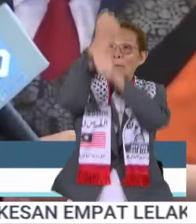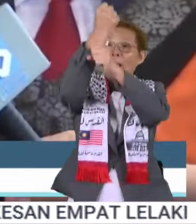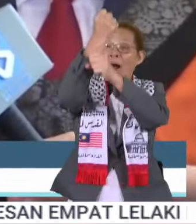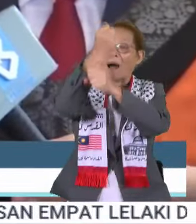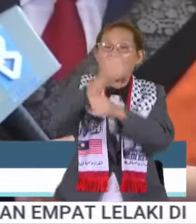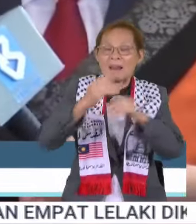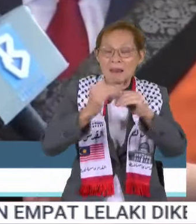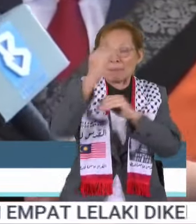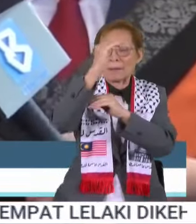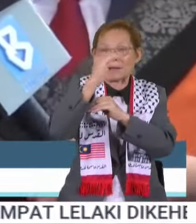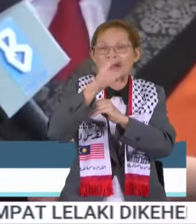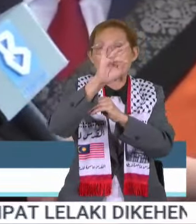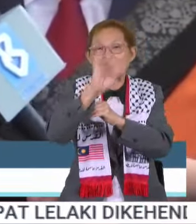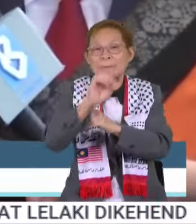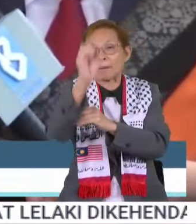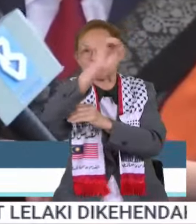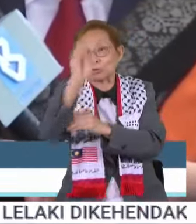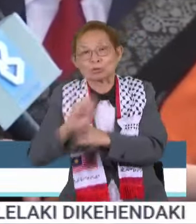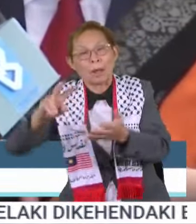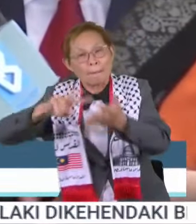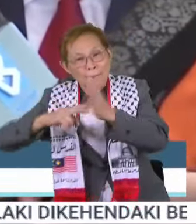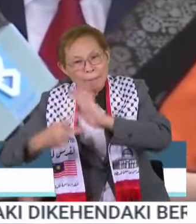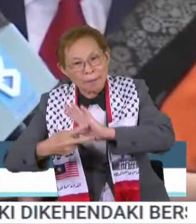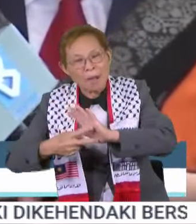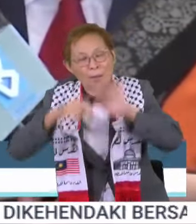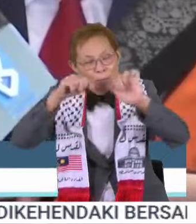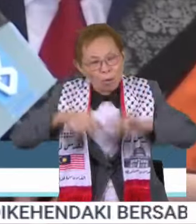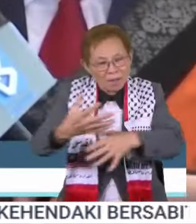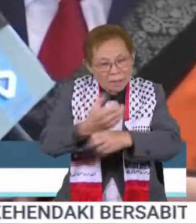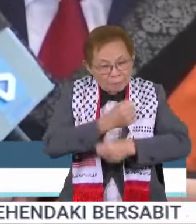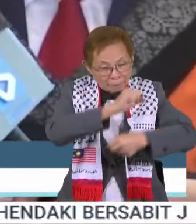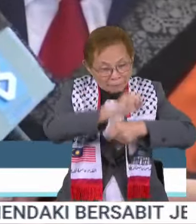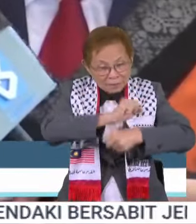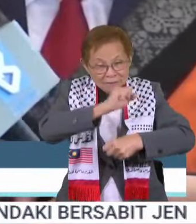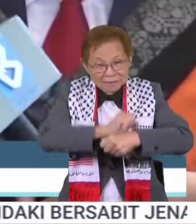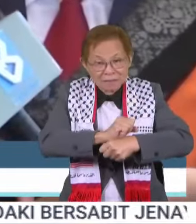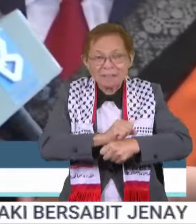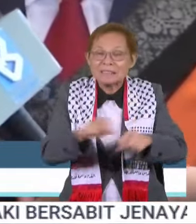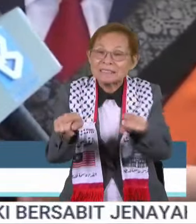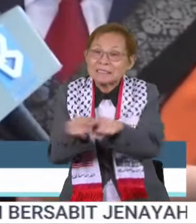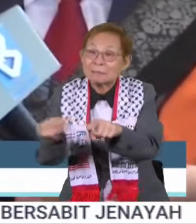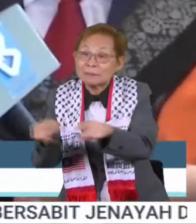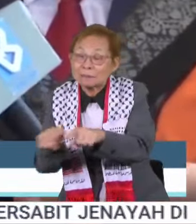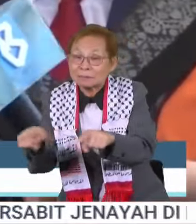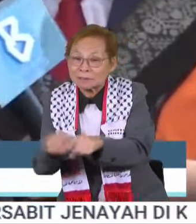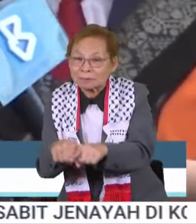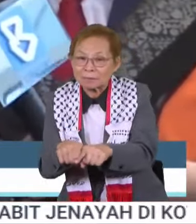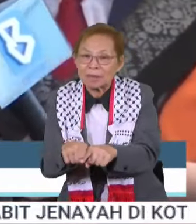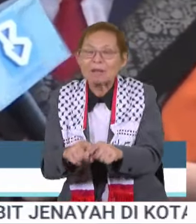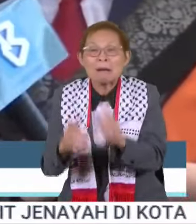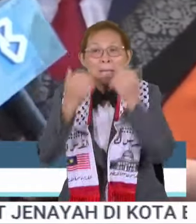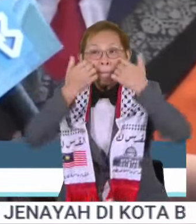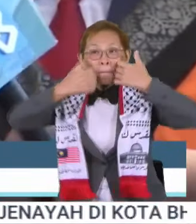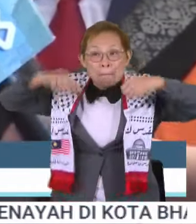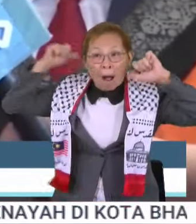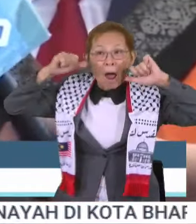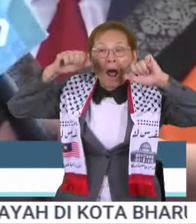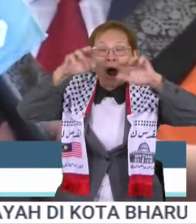pada 98% ya, maknanya kadar kebolehpasaran mereka. Begitu juga dengan keupayaan